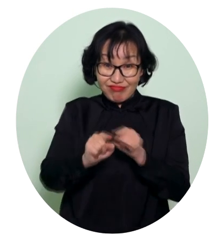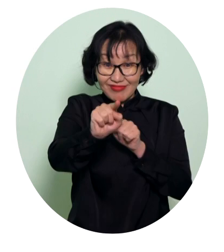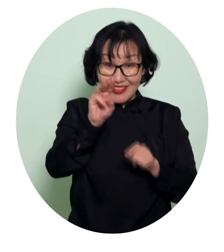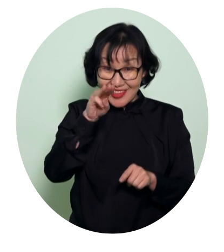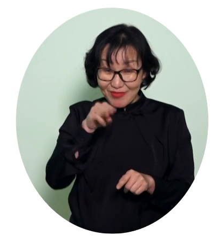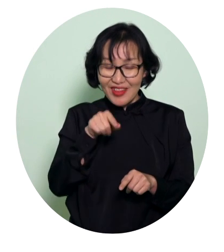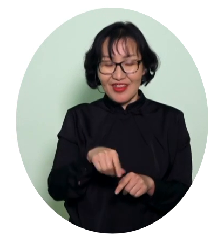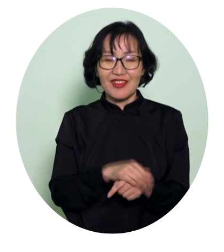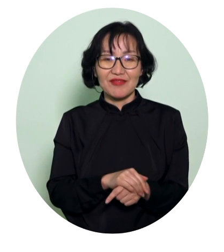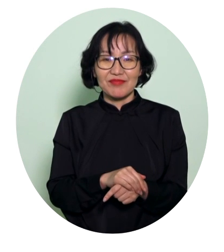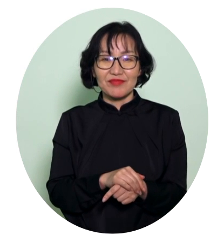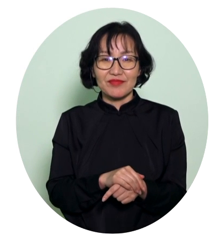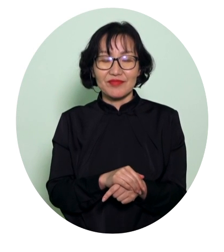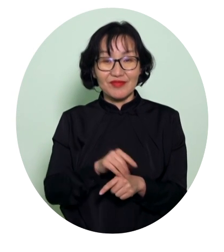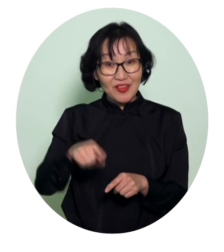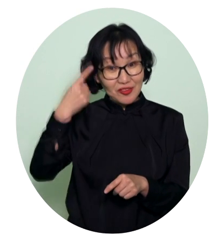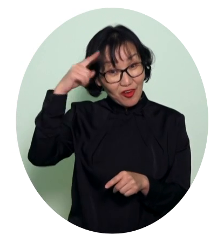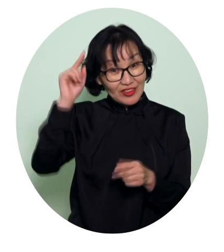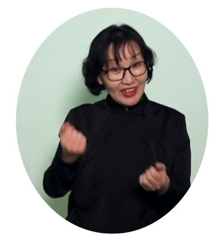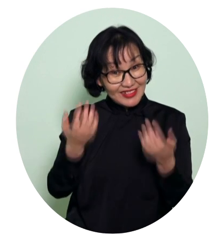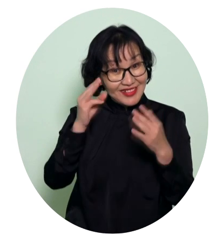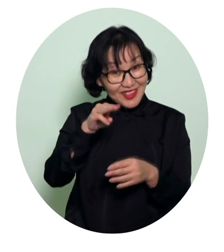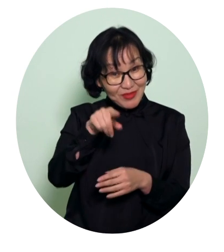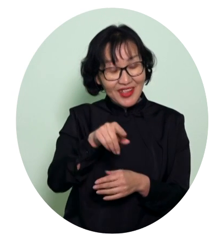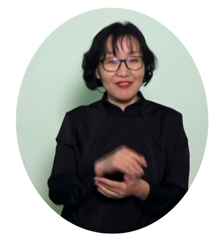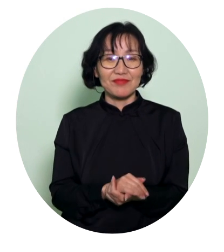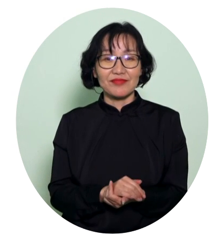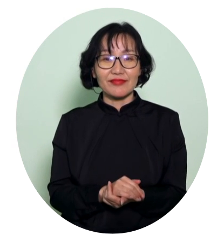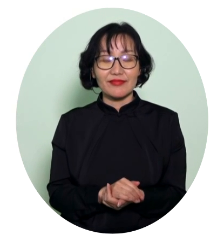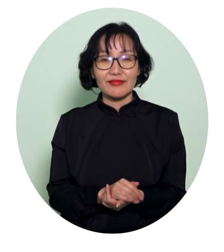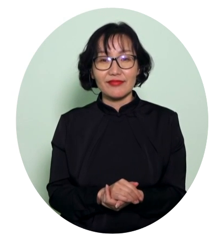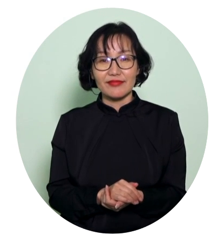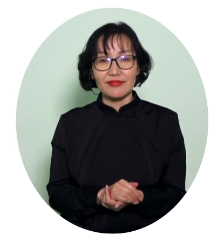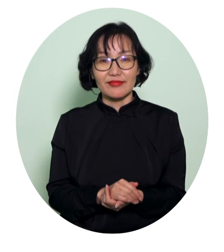Гүүч мөн дааг руугаа тэмүүлсэн гэж зохиол дээр гарсан байна.